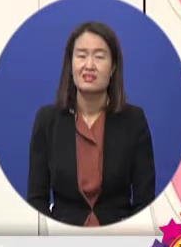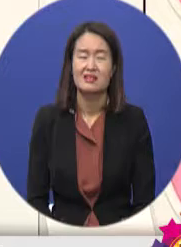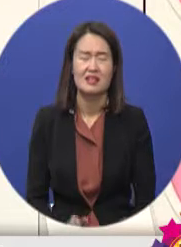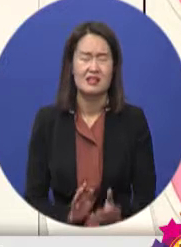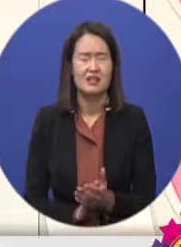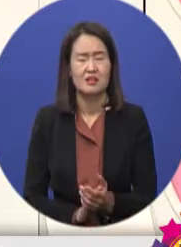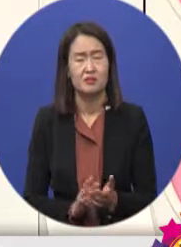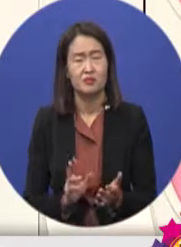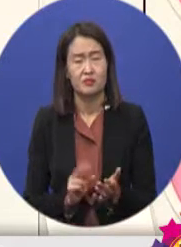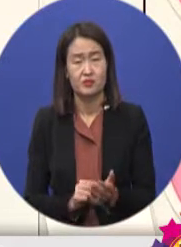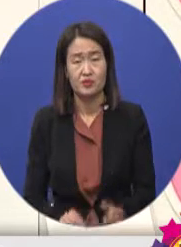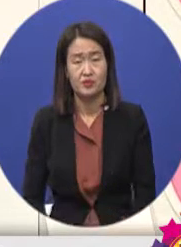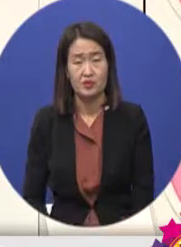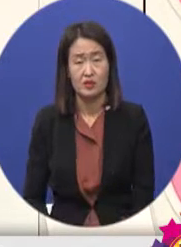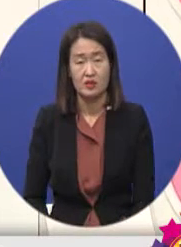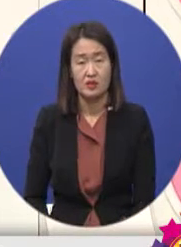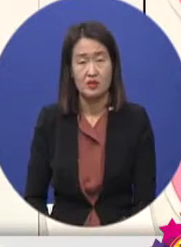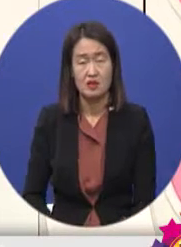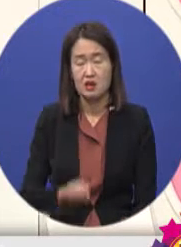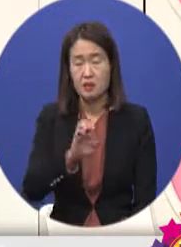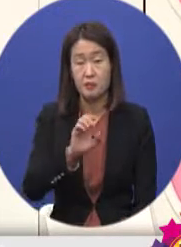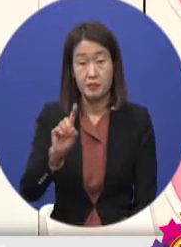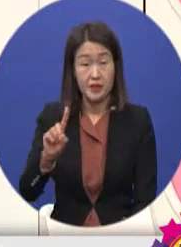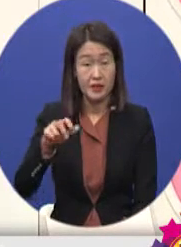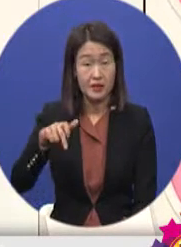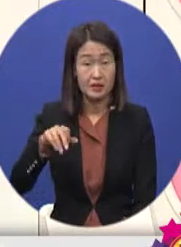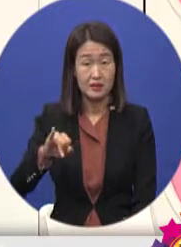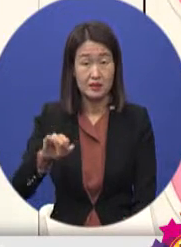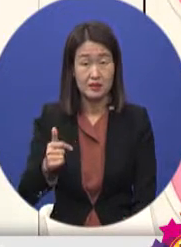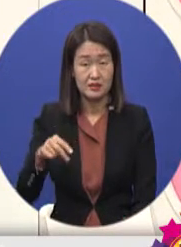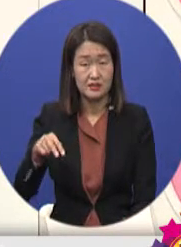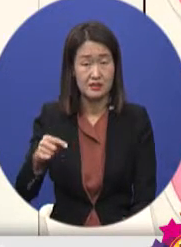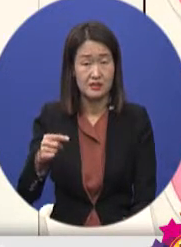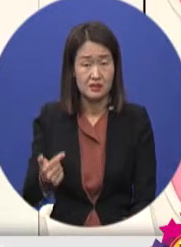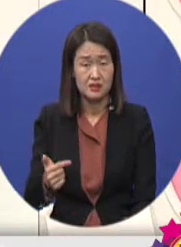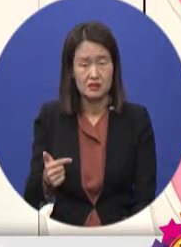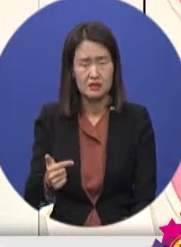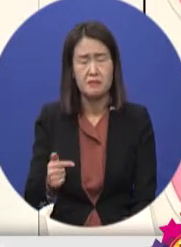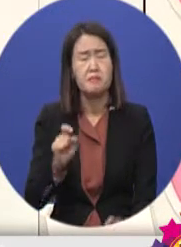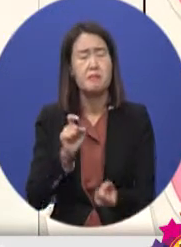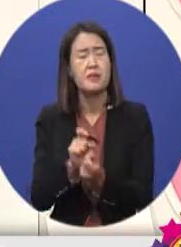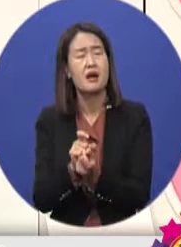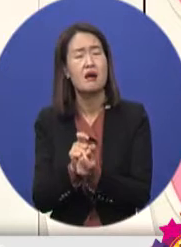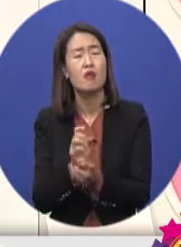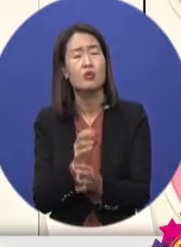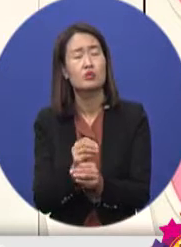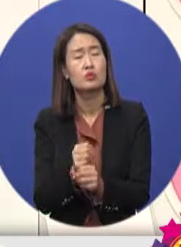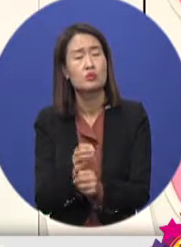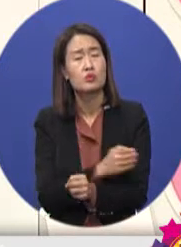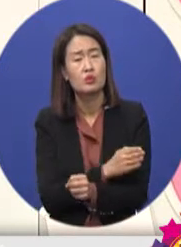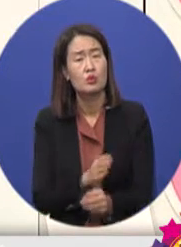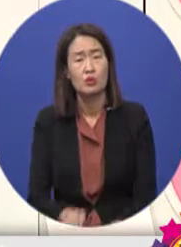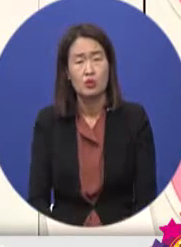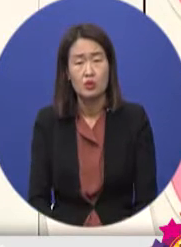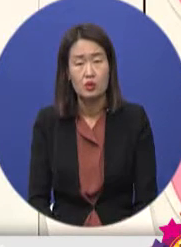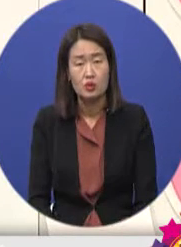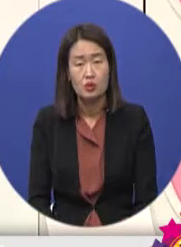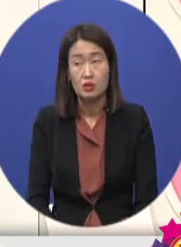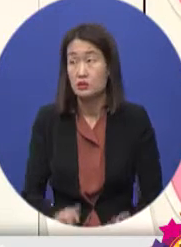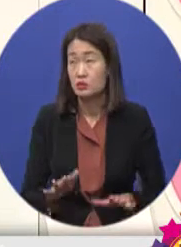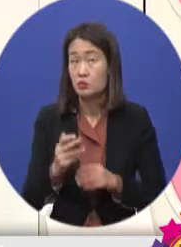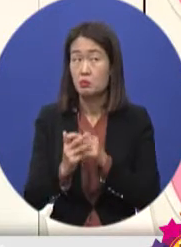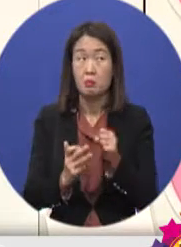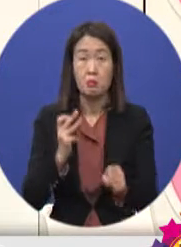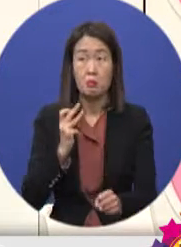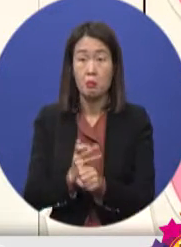참. 그 파킨슨 앓으신지는 얼마나 되셨어요? 아, 맨 처음 세월 말고 18년